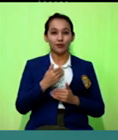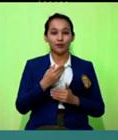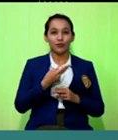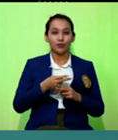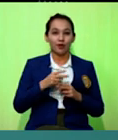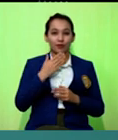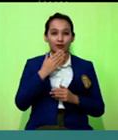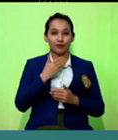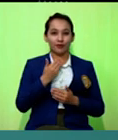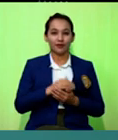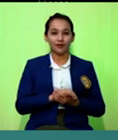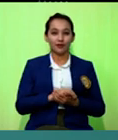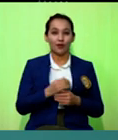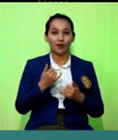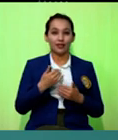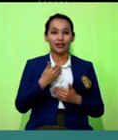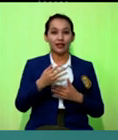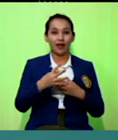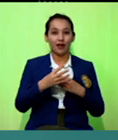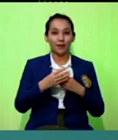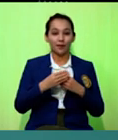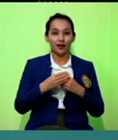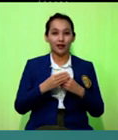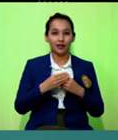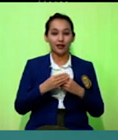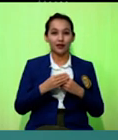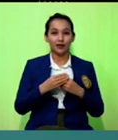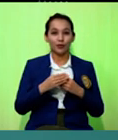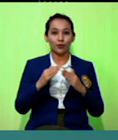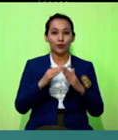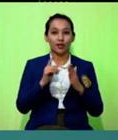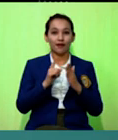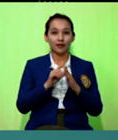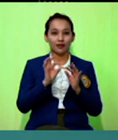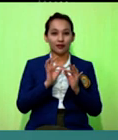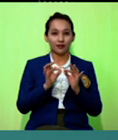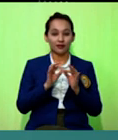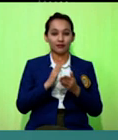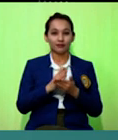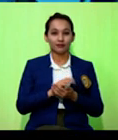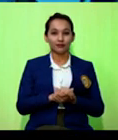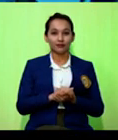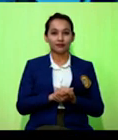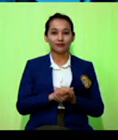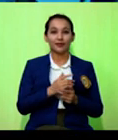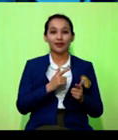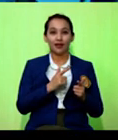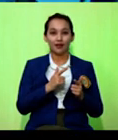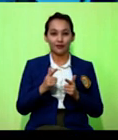faxrlanaman. Bolajonlar, hozir sizlar bilan keling birgalashib uyga vazifani tekshirib olsak. Tayyor